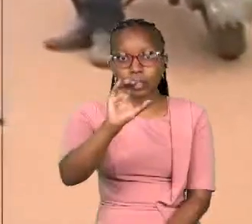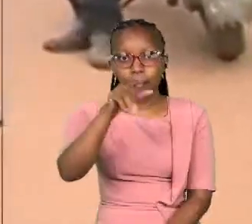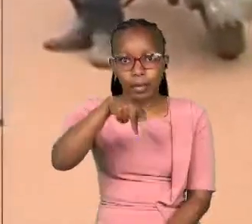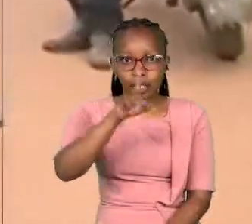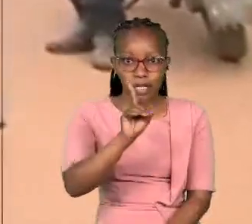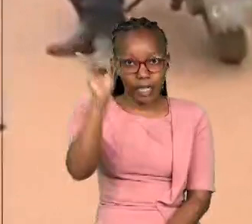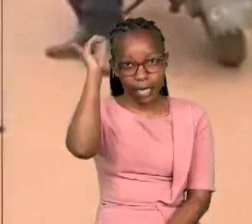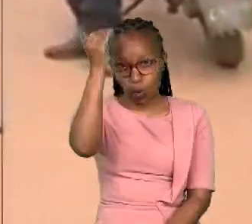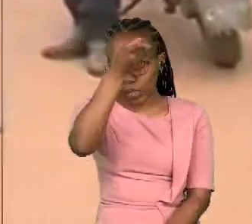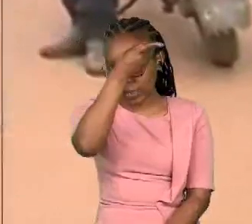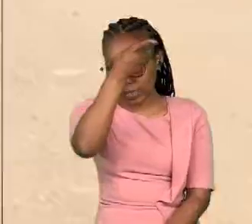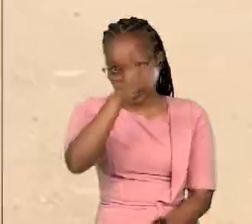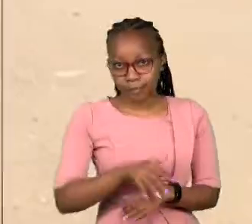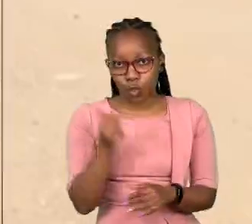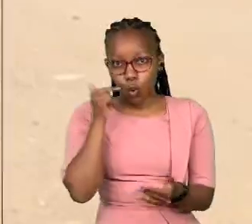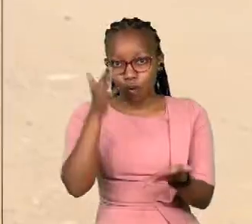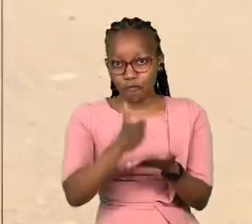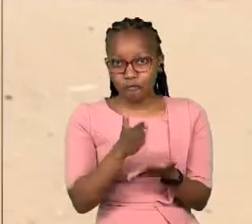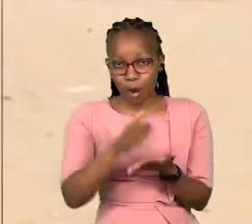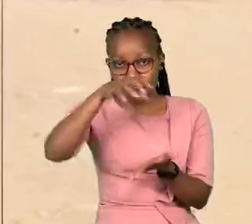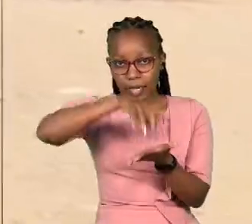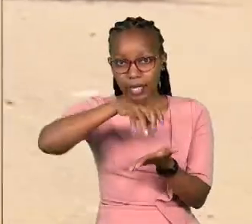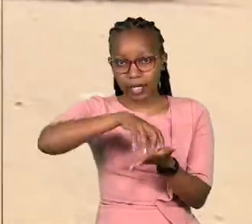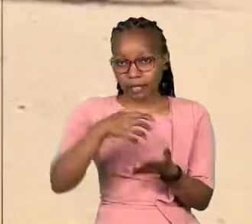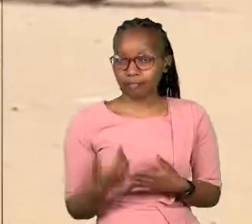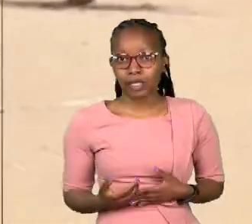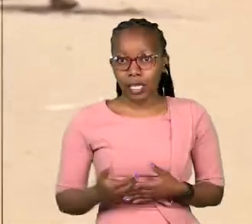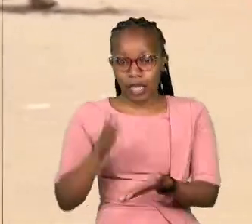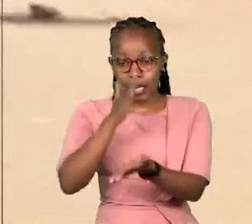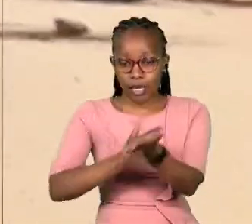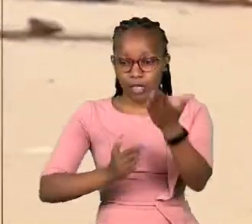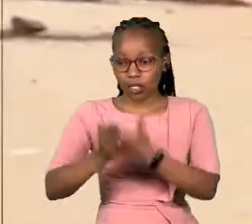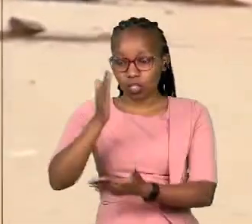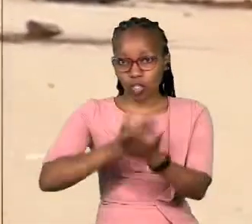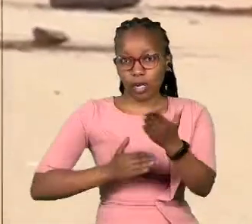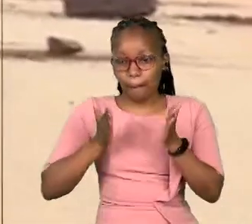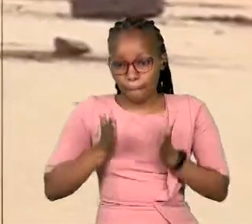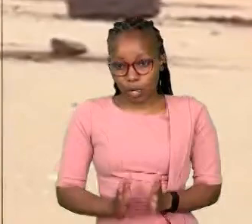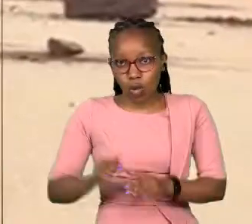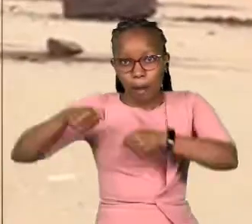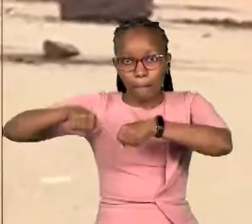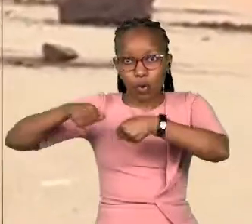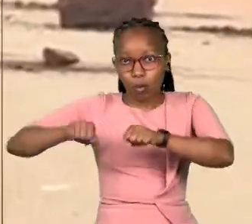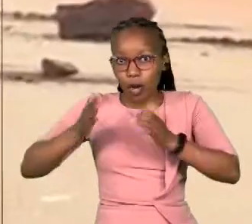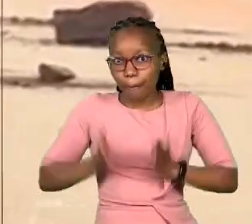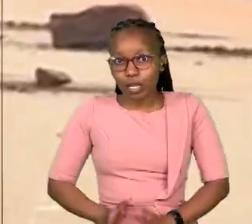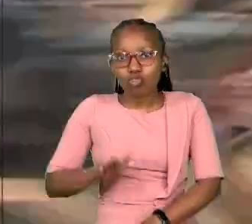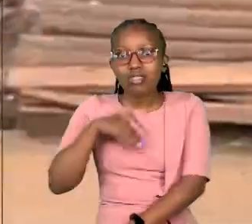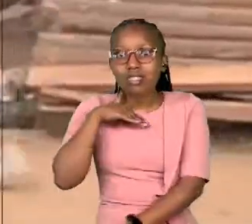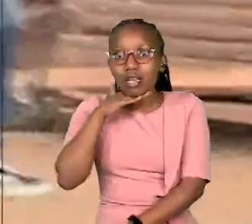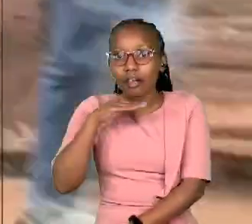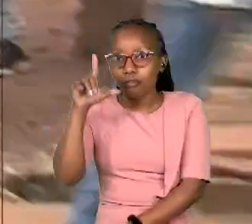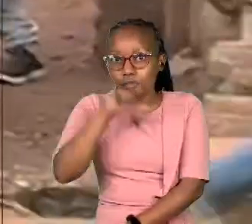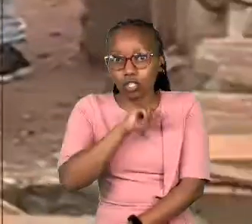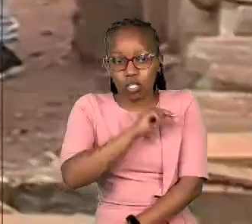Francis Waome amethibitisha kisa hicho akisema mmoja wa athiriwa ni mwendesha bodaboda ambaye ameaga dunia akipokea matibabu